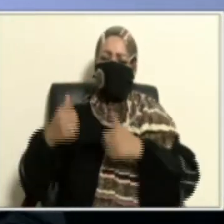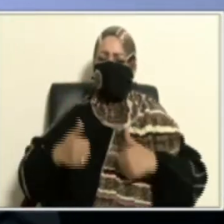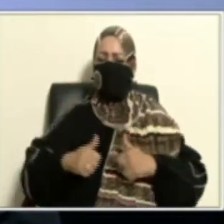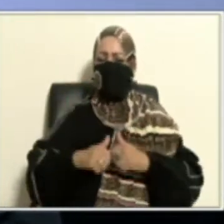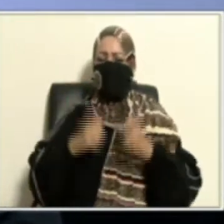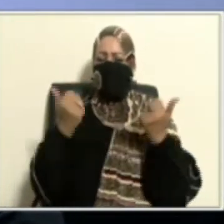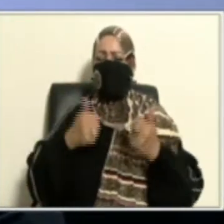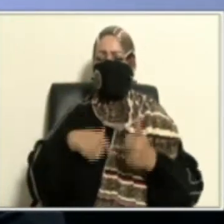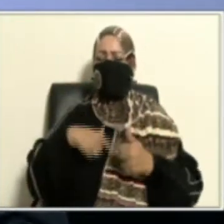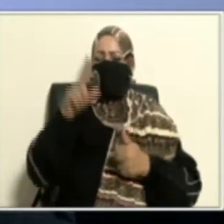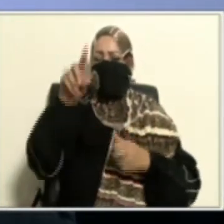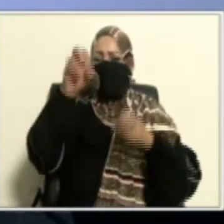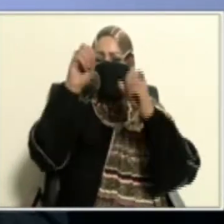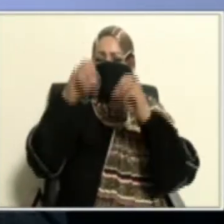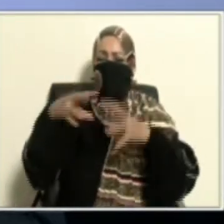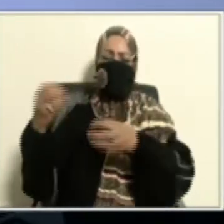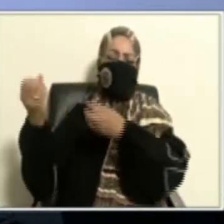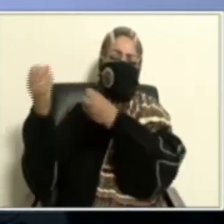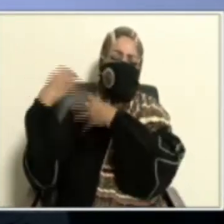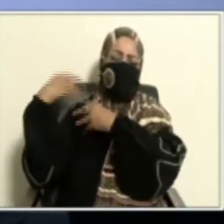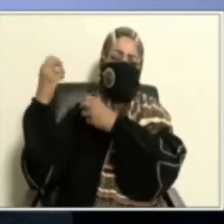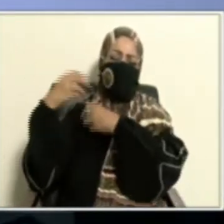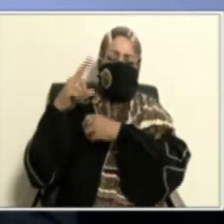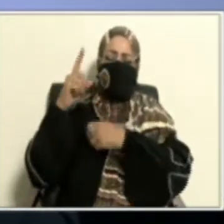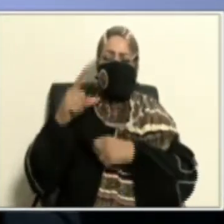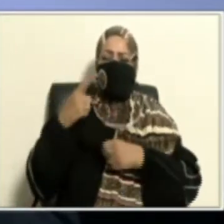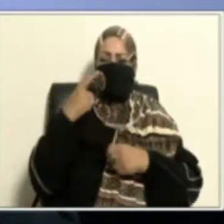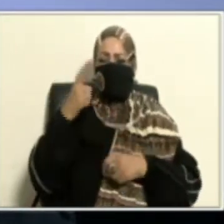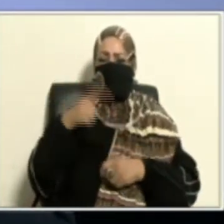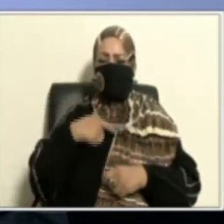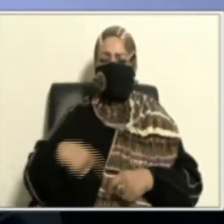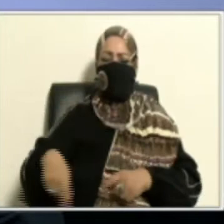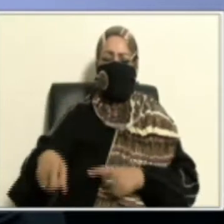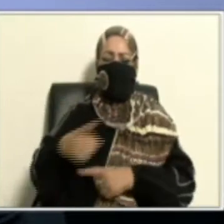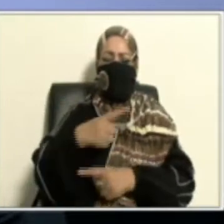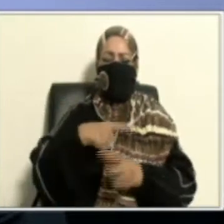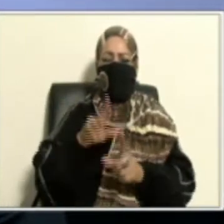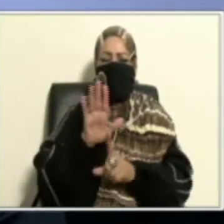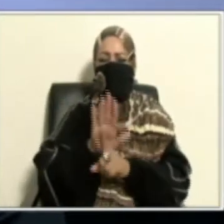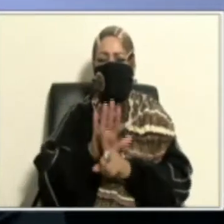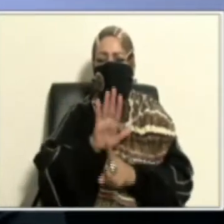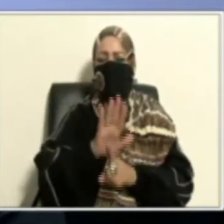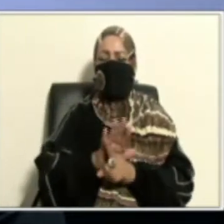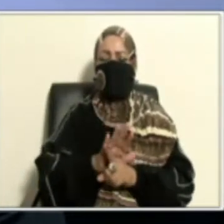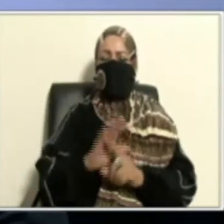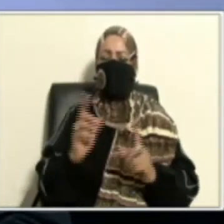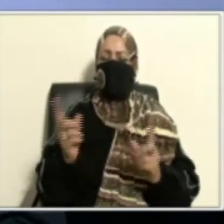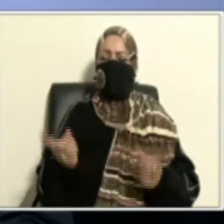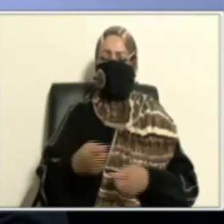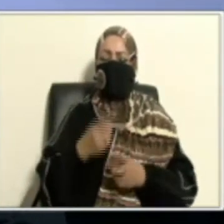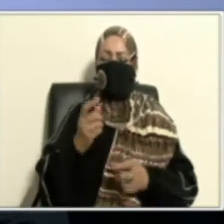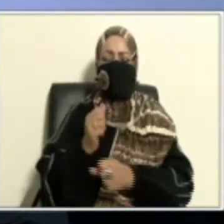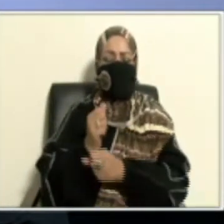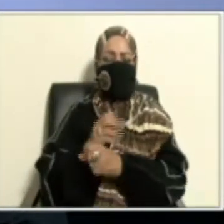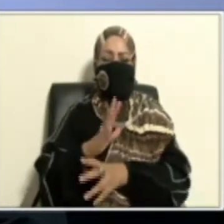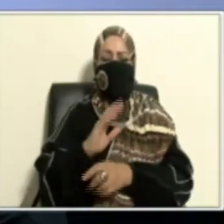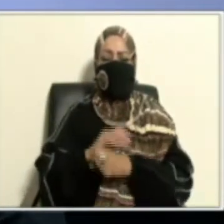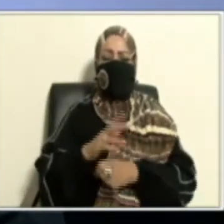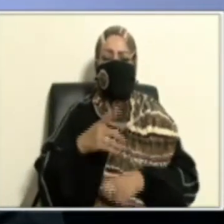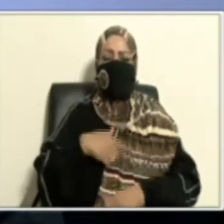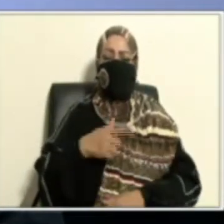يقدرش التاجر العادي يزيد 10,000% ولا 100% ولا 200%، لأن غالبا يكون